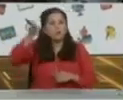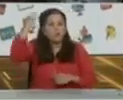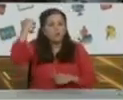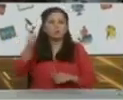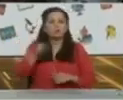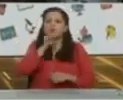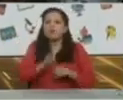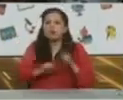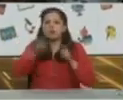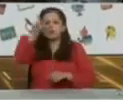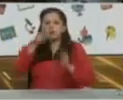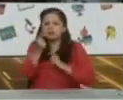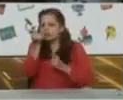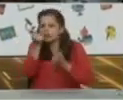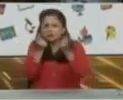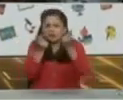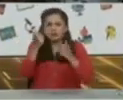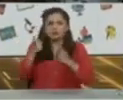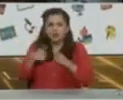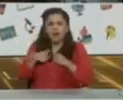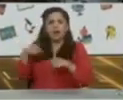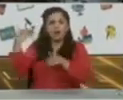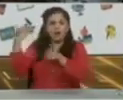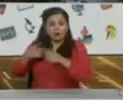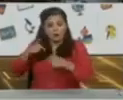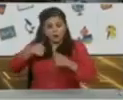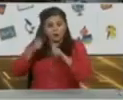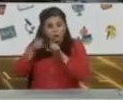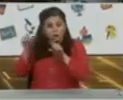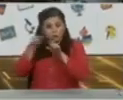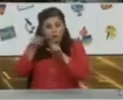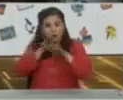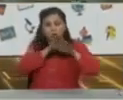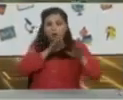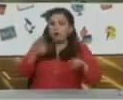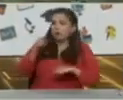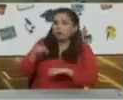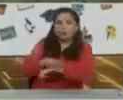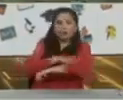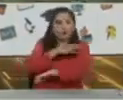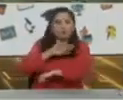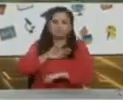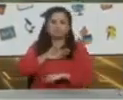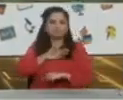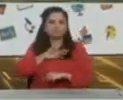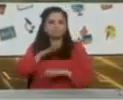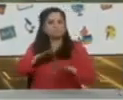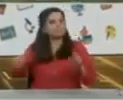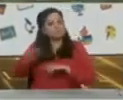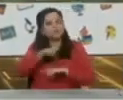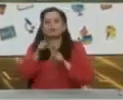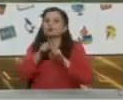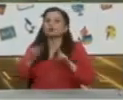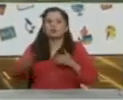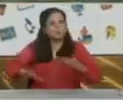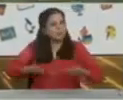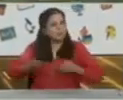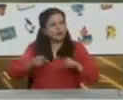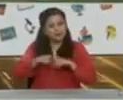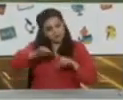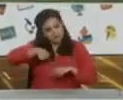को सहजता से जोड़ेंगे तो बच्चे भी प्रेरित होंगे। आचार व्यवहार में